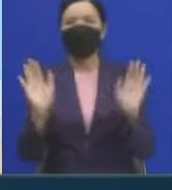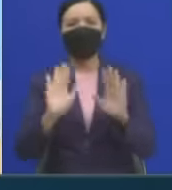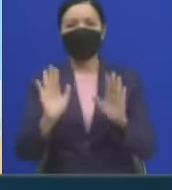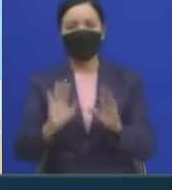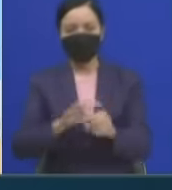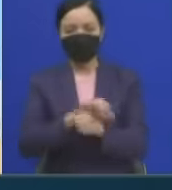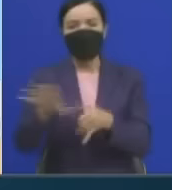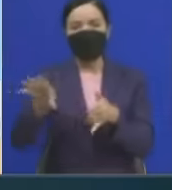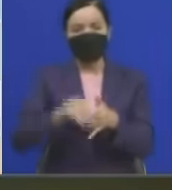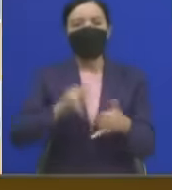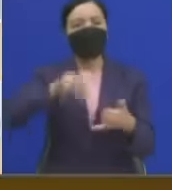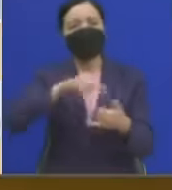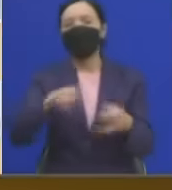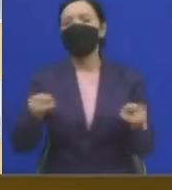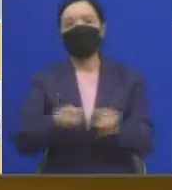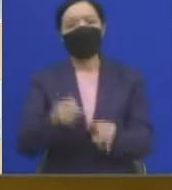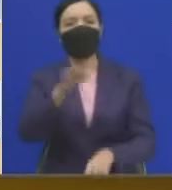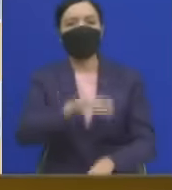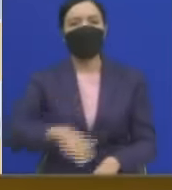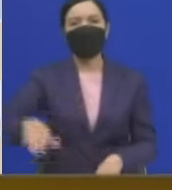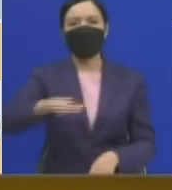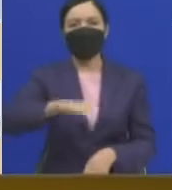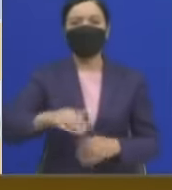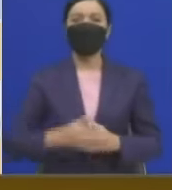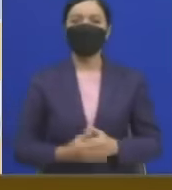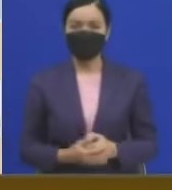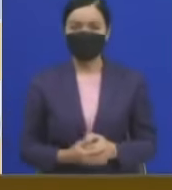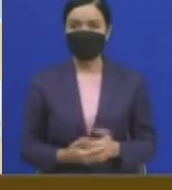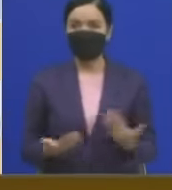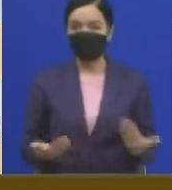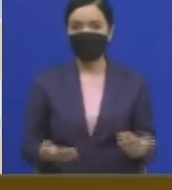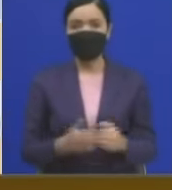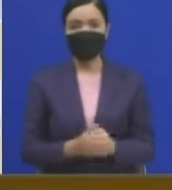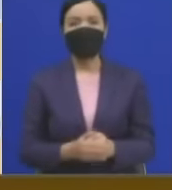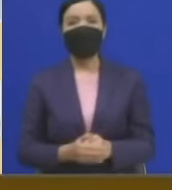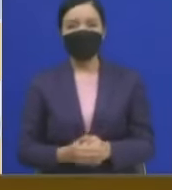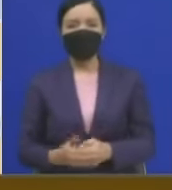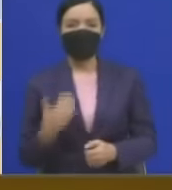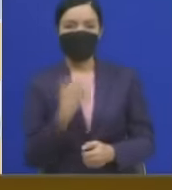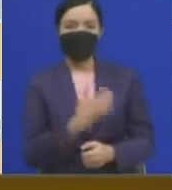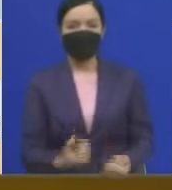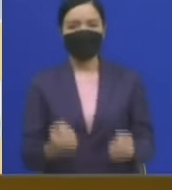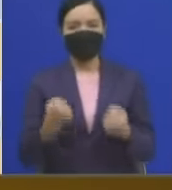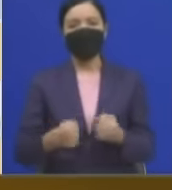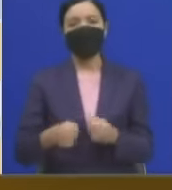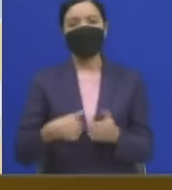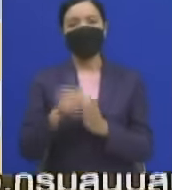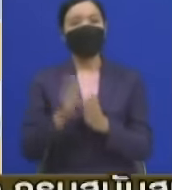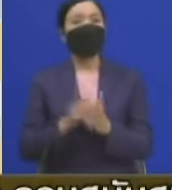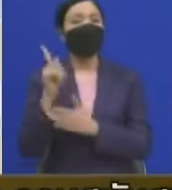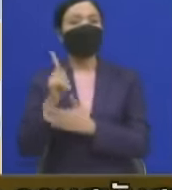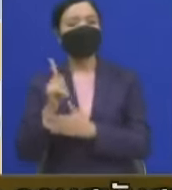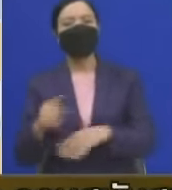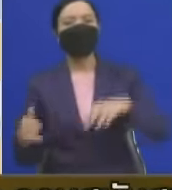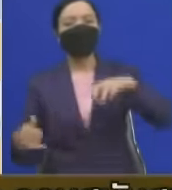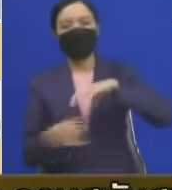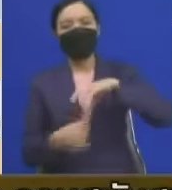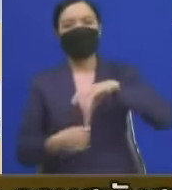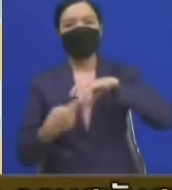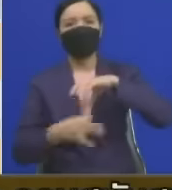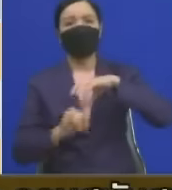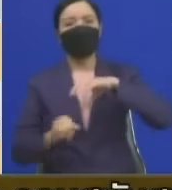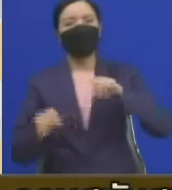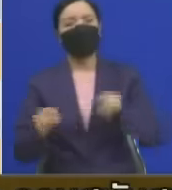รักษาผู้ป่วยทั่วไปก็คือสัดส่วน ครับถ้าอาการเป็นสีเขียวก็เข้าสู่โฮมไอโซเลชัน เหมือนผู้ใหญ่เลย เหมือนผู้ใหญ่เล